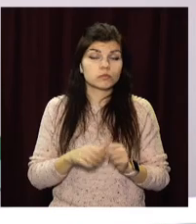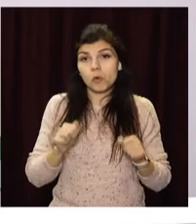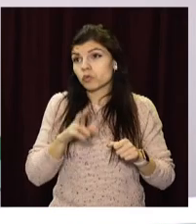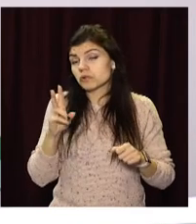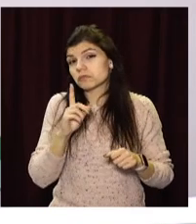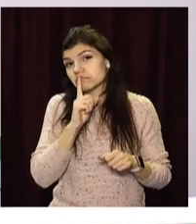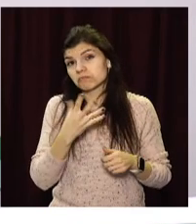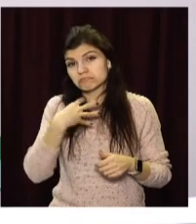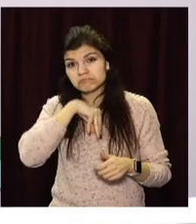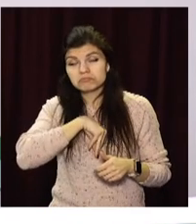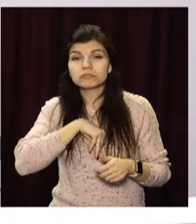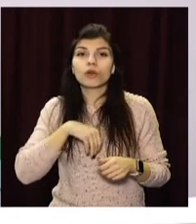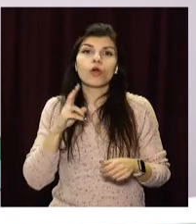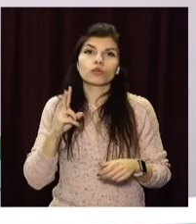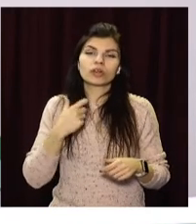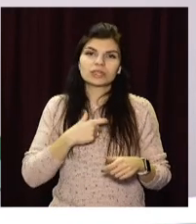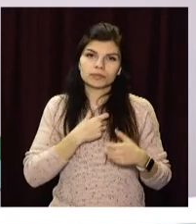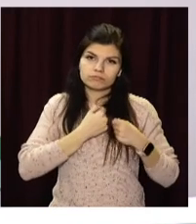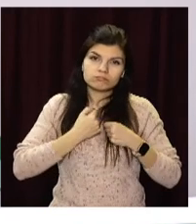змовчити, про це змовчити, хтось переживає це в собі,